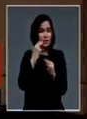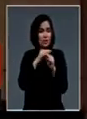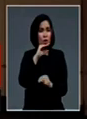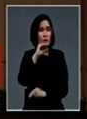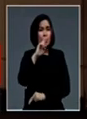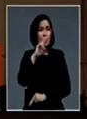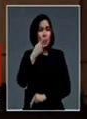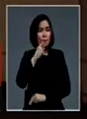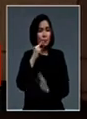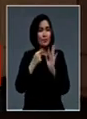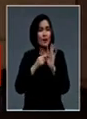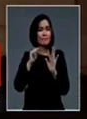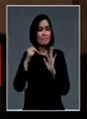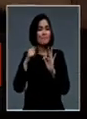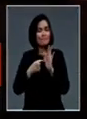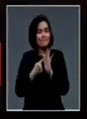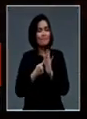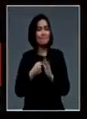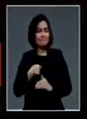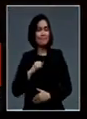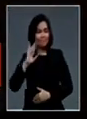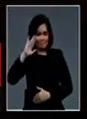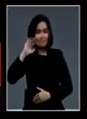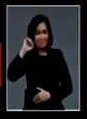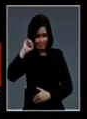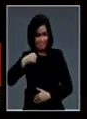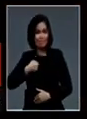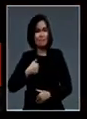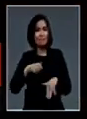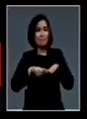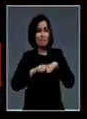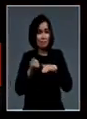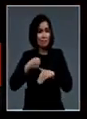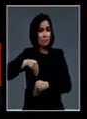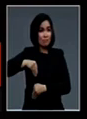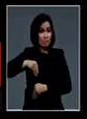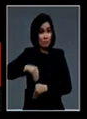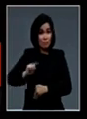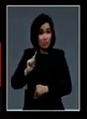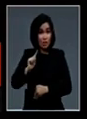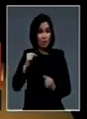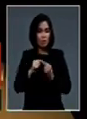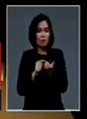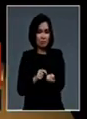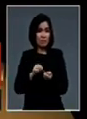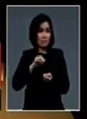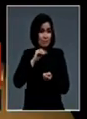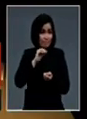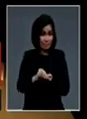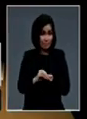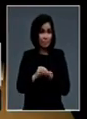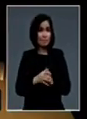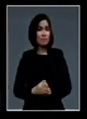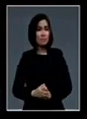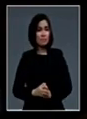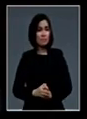หลังว่าเขานั่นแหละเป็นคนเอานิ้วโป้งของรูปปั้นไปแล้วก็ซ่อนนิ้วโป้งไว้อยู่ในลิ้นชักเจ้าหน้าที่ด้านโบราณวัตถุจากม